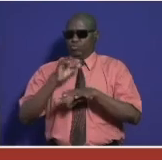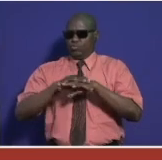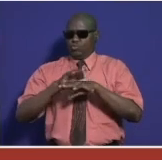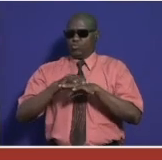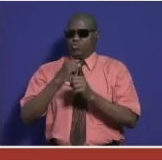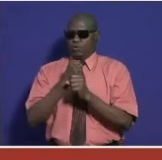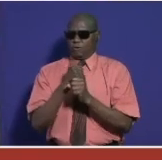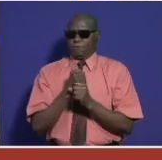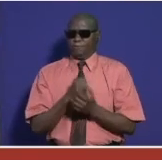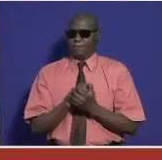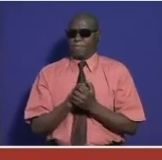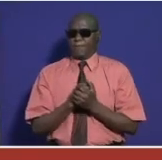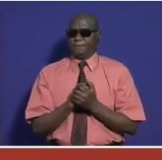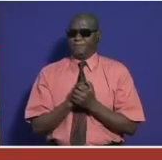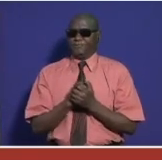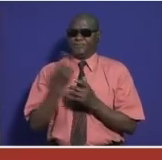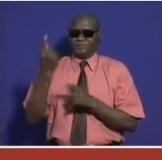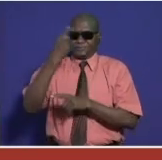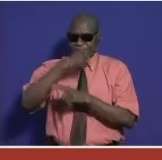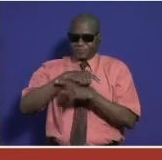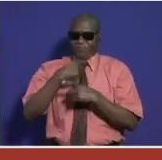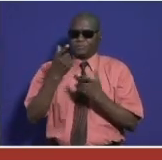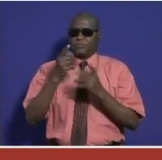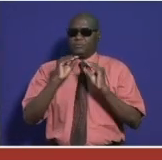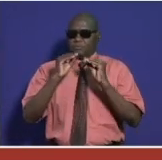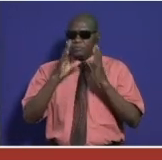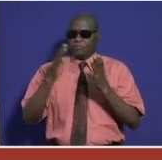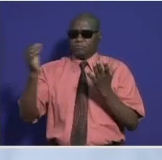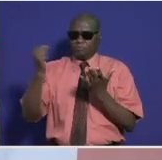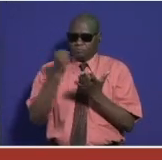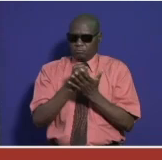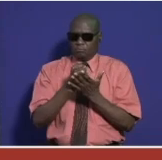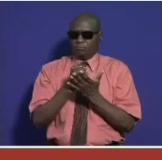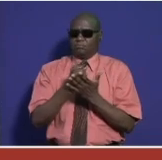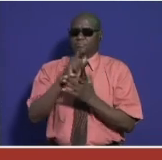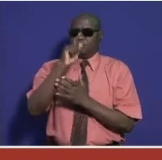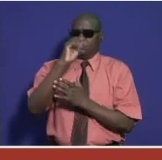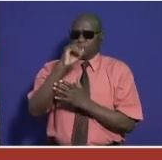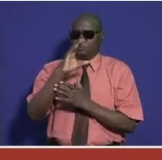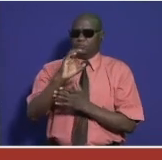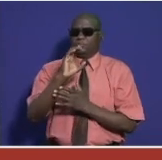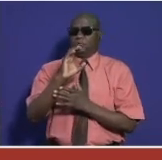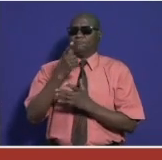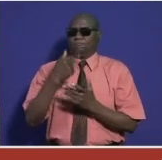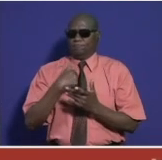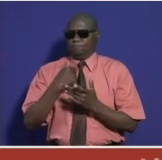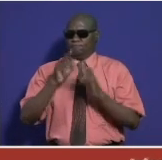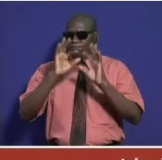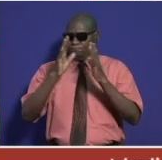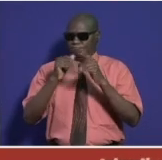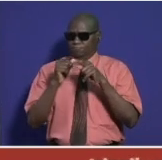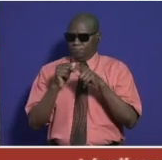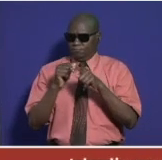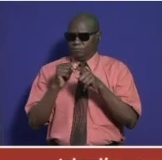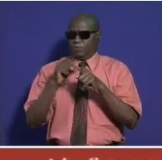Ikiwa ni siku ya walimu duniani, tume ya kuajiri walimu TSC imeongoza hafla ya maadhimisho katika kituo cha KSG